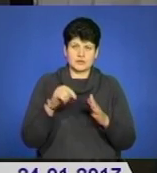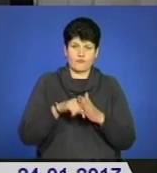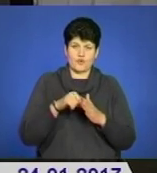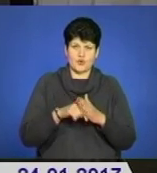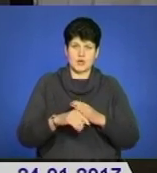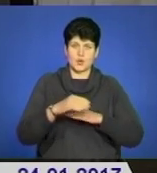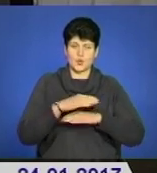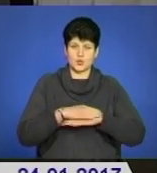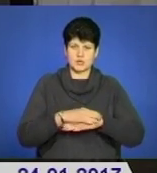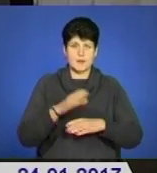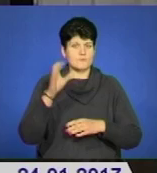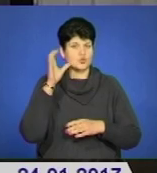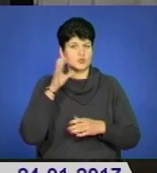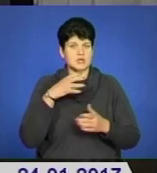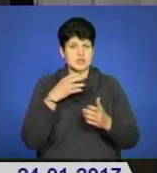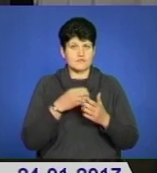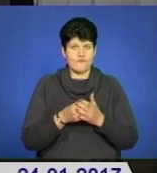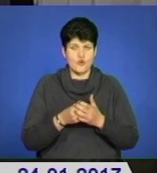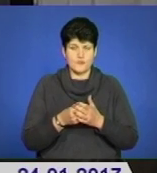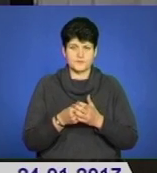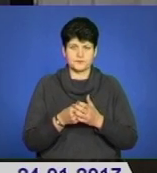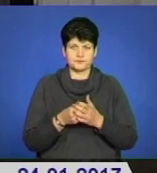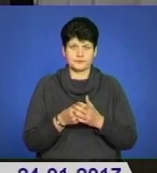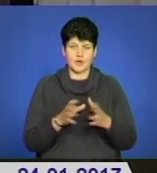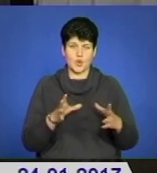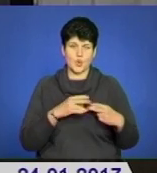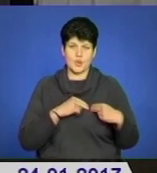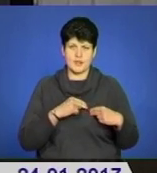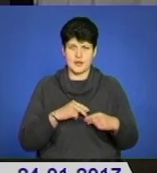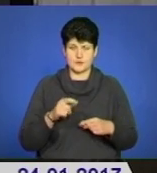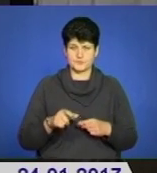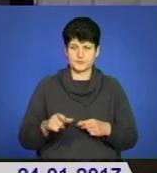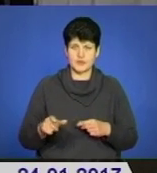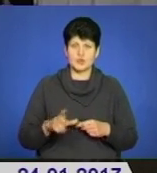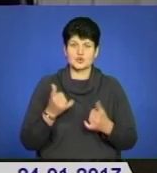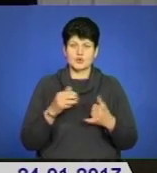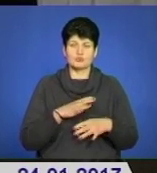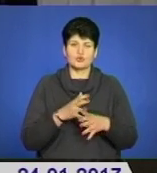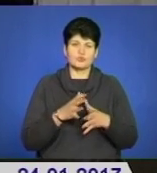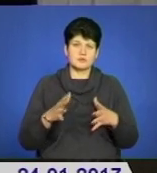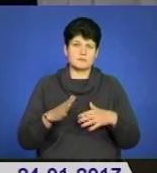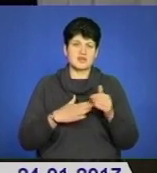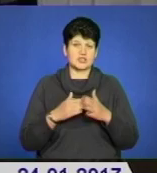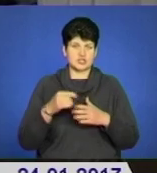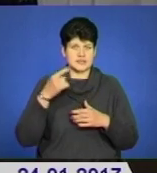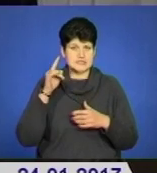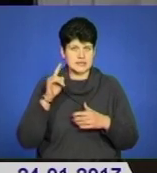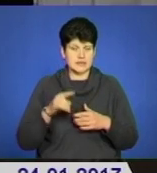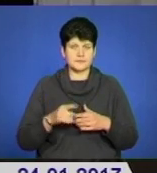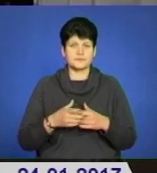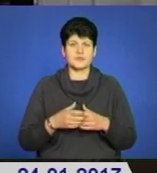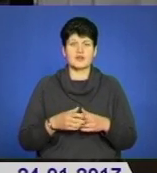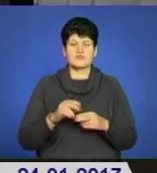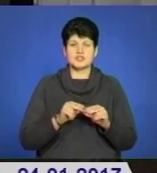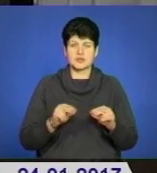і послухати свого колегу. Сьогодні було більш практичне заняття. Вчителі були